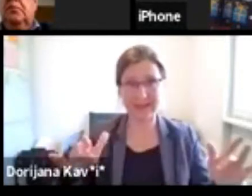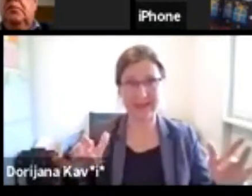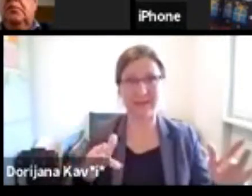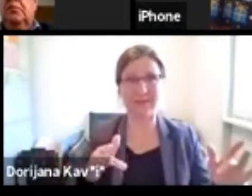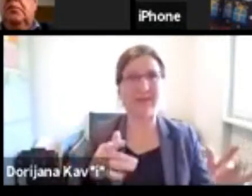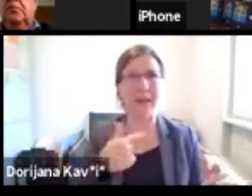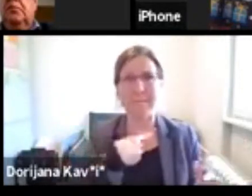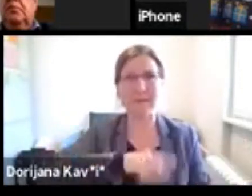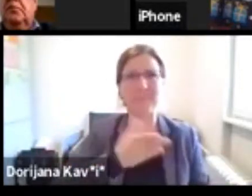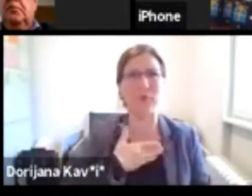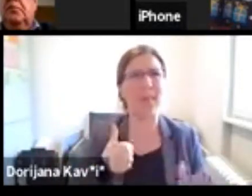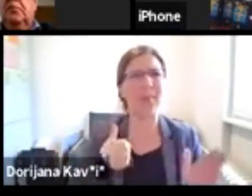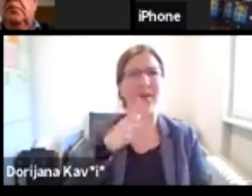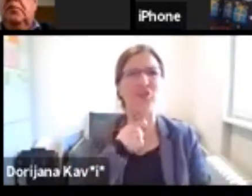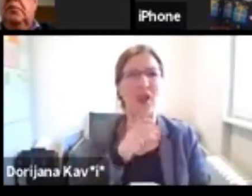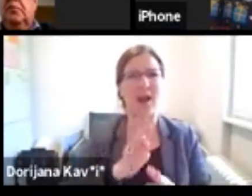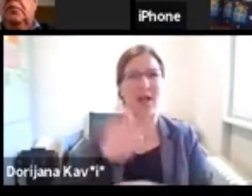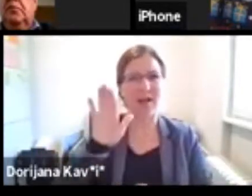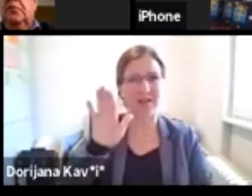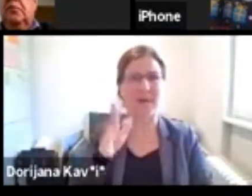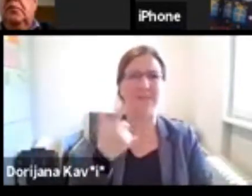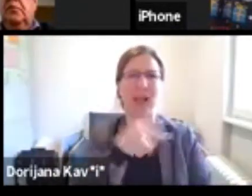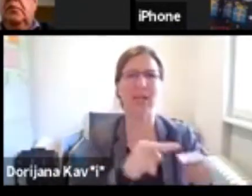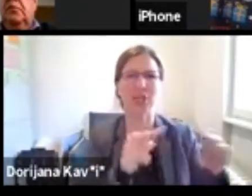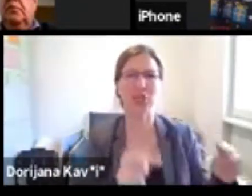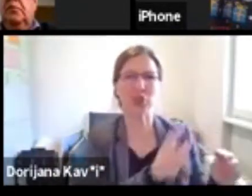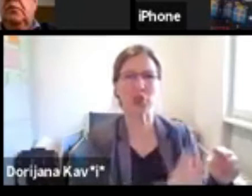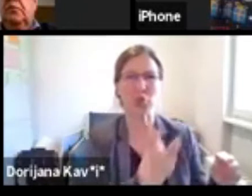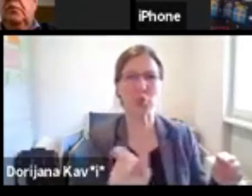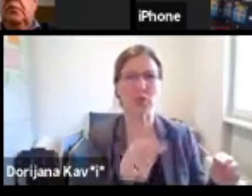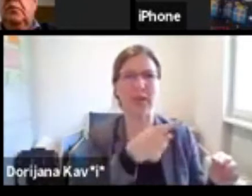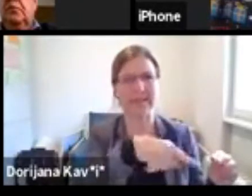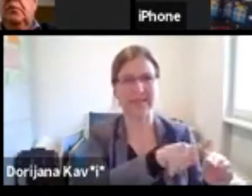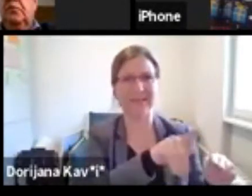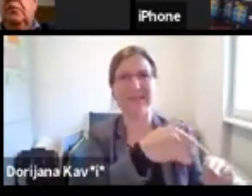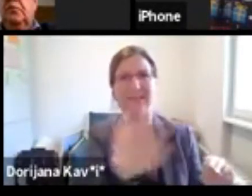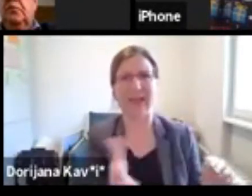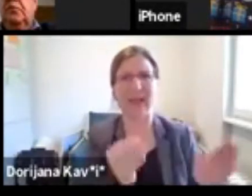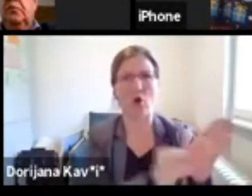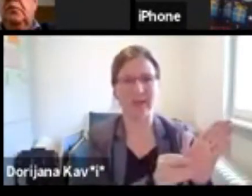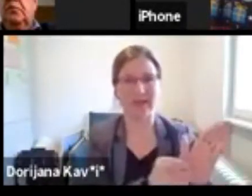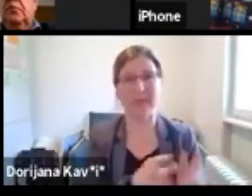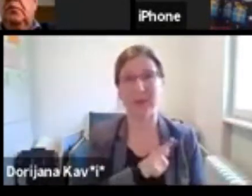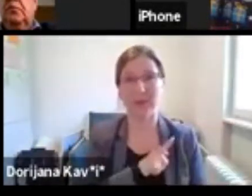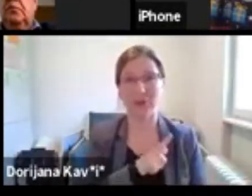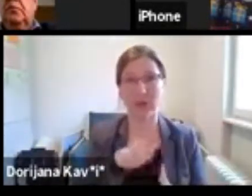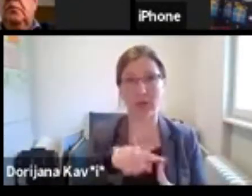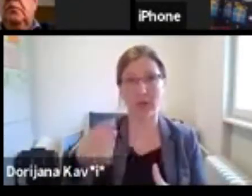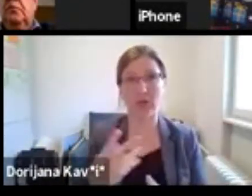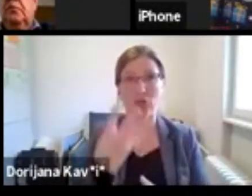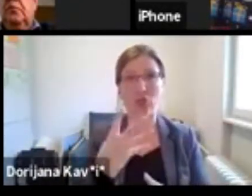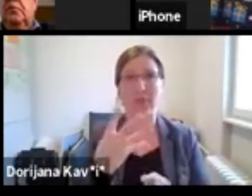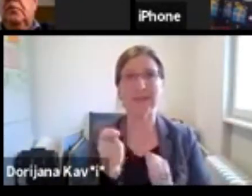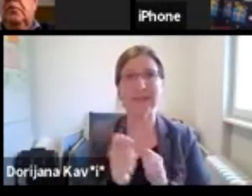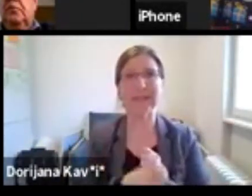najviše glasova, ali riječ međunarodnih sudaca je zadnja. Oni isto daju svoj doprinos. Proglašenje je od 4. srpnja u petak. Ali